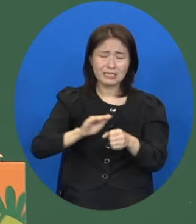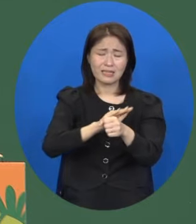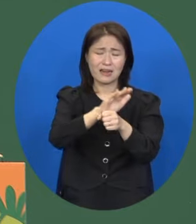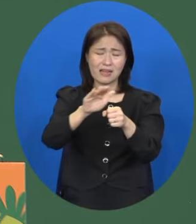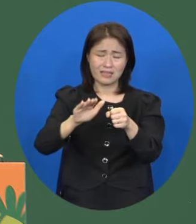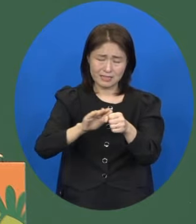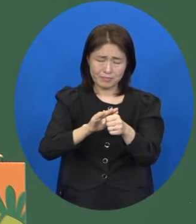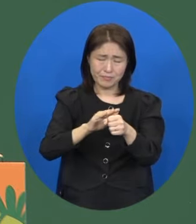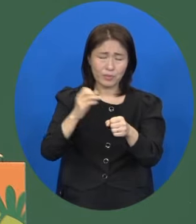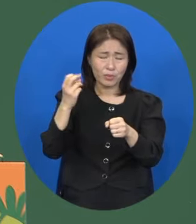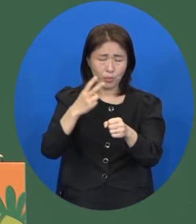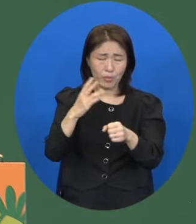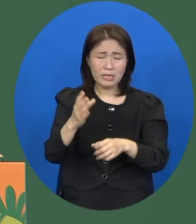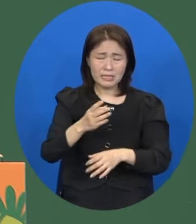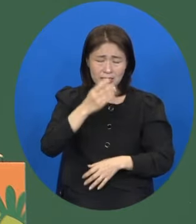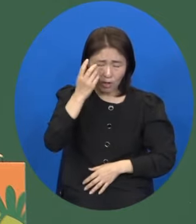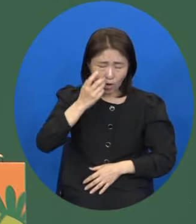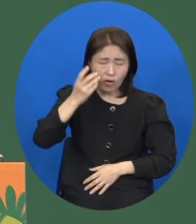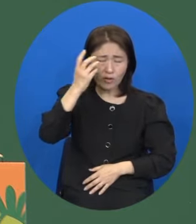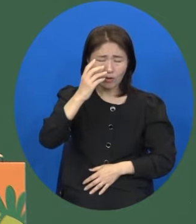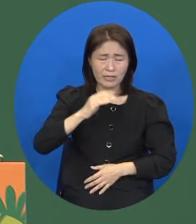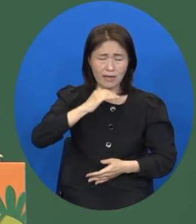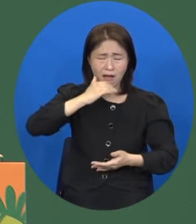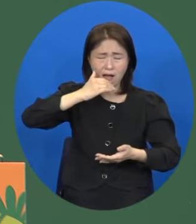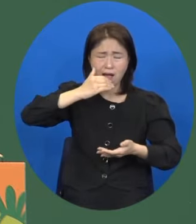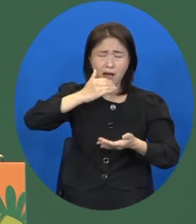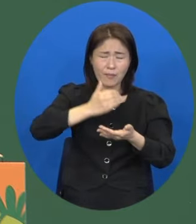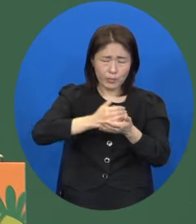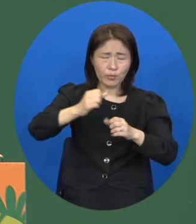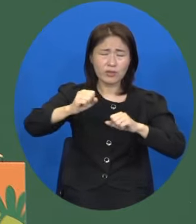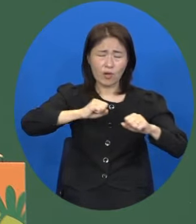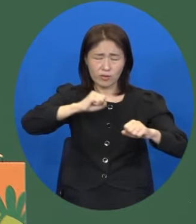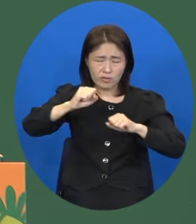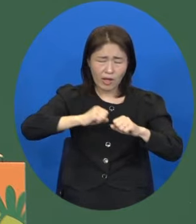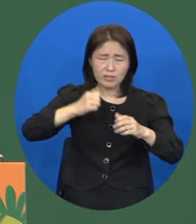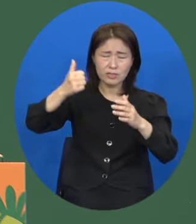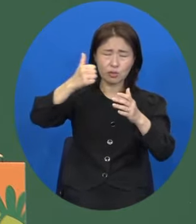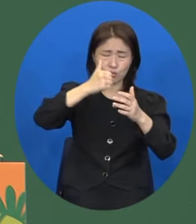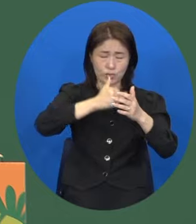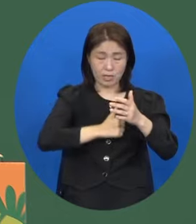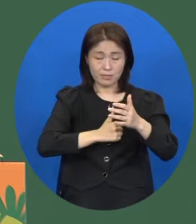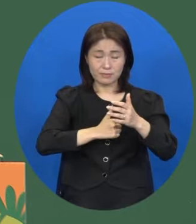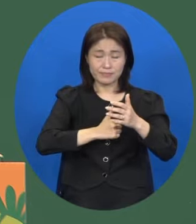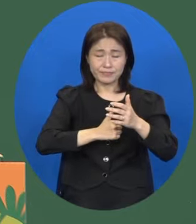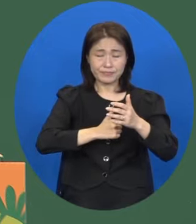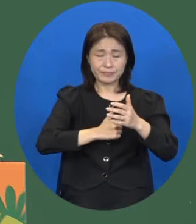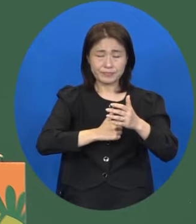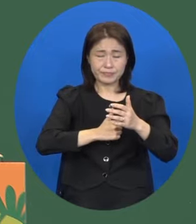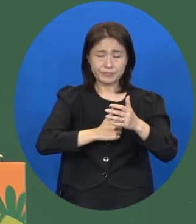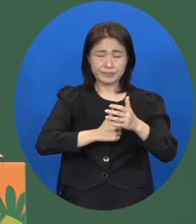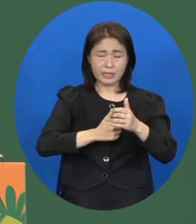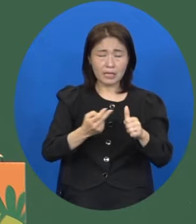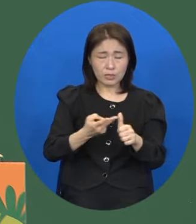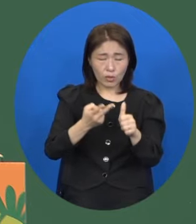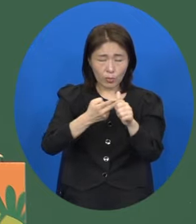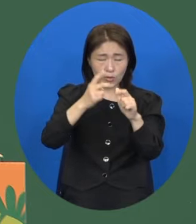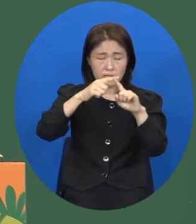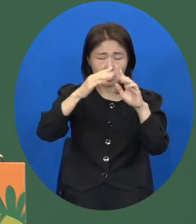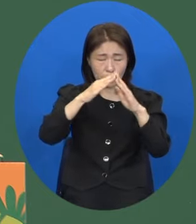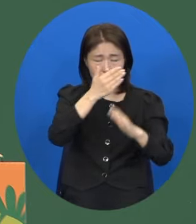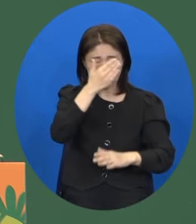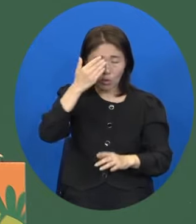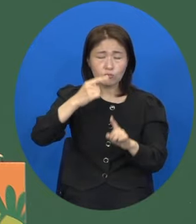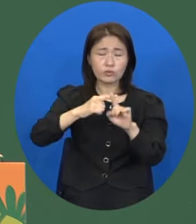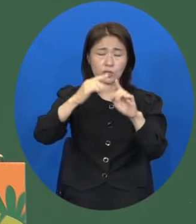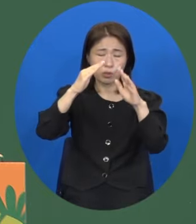사랑하심과 성령의 감화 감동 역사 내주하심이 우리 선한 목자교회